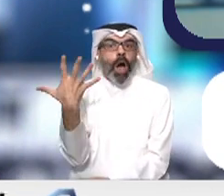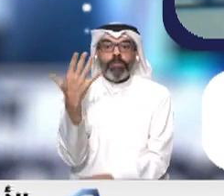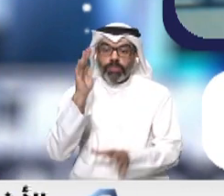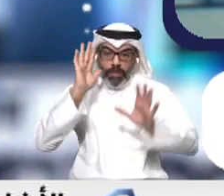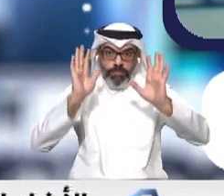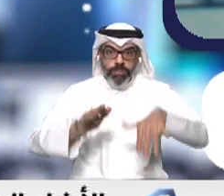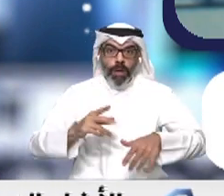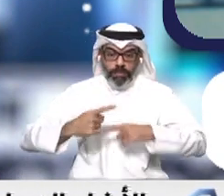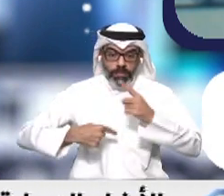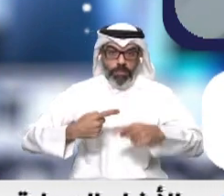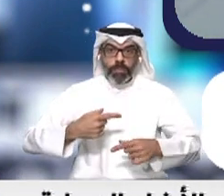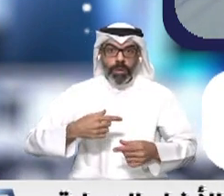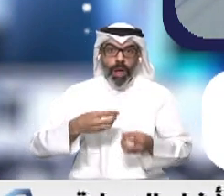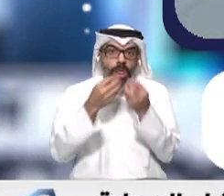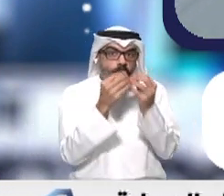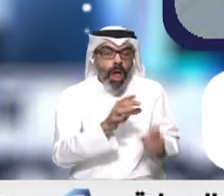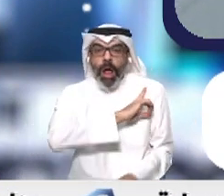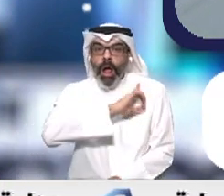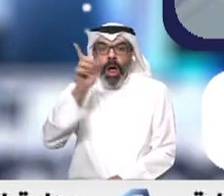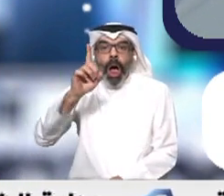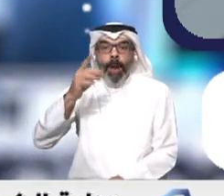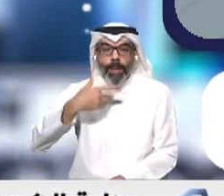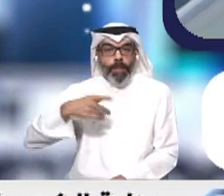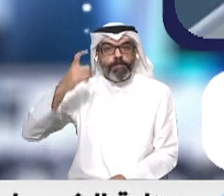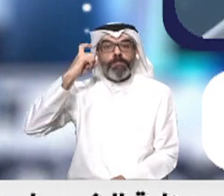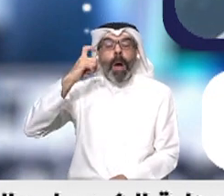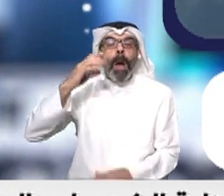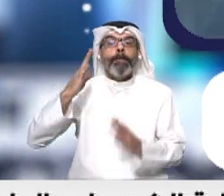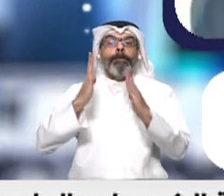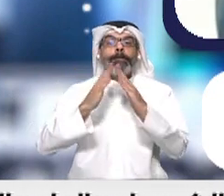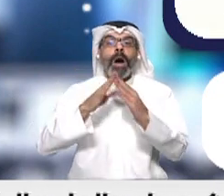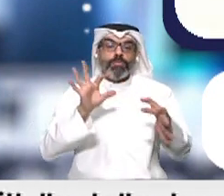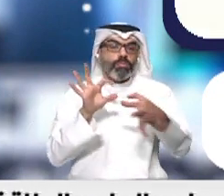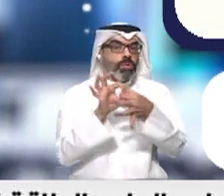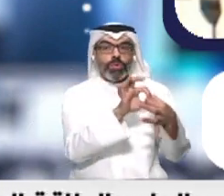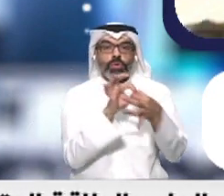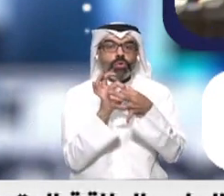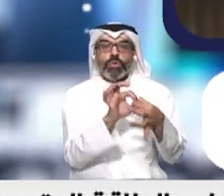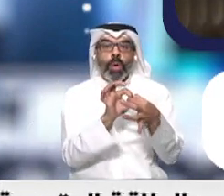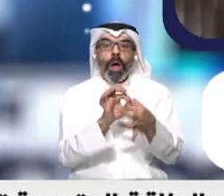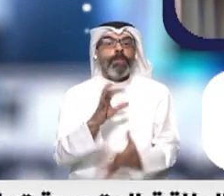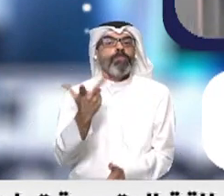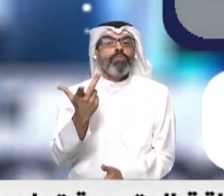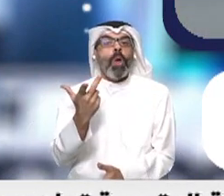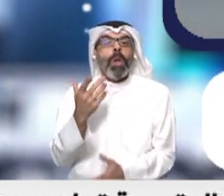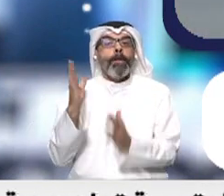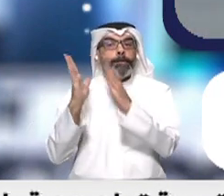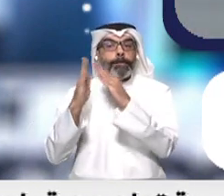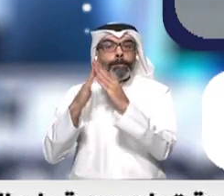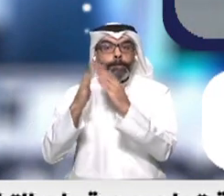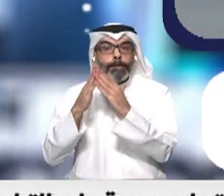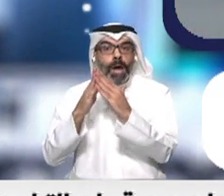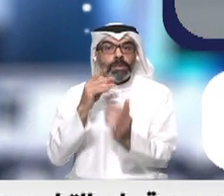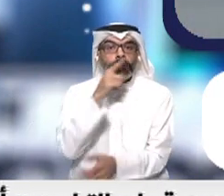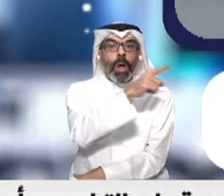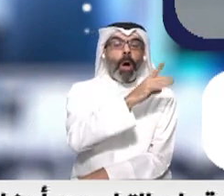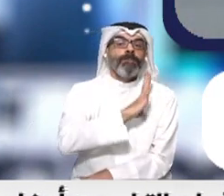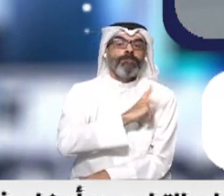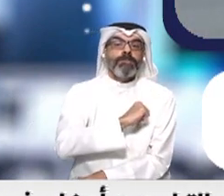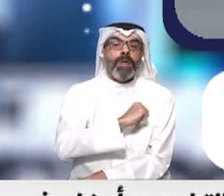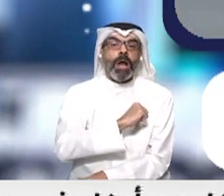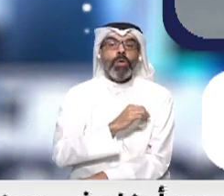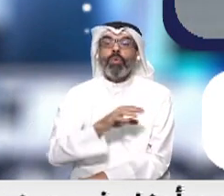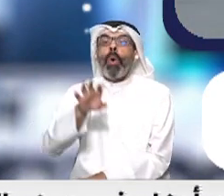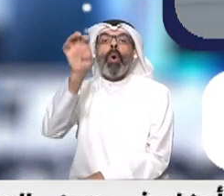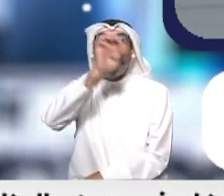وتكرارا أن هذا الاتفاق بين مصر والسلطة الفلسطينية وأيضا برعاية الاتحاد الأوروبي، وهو